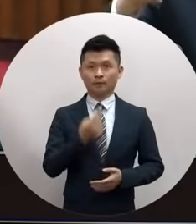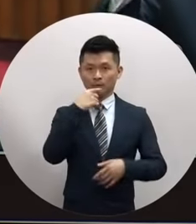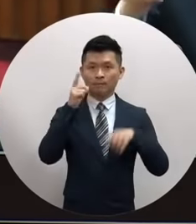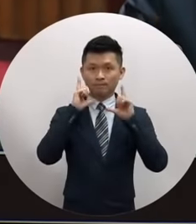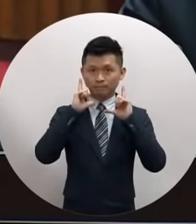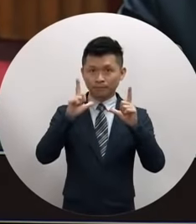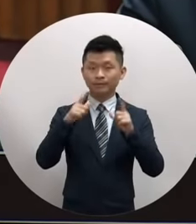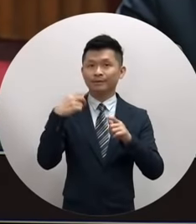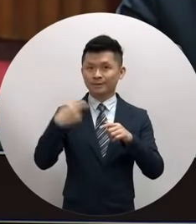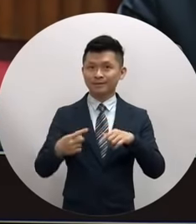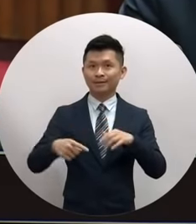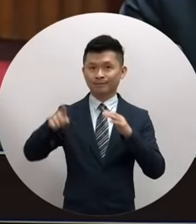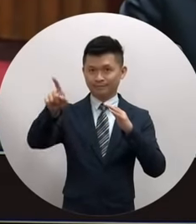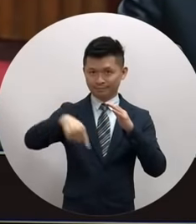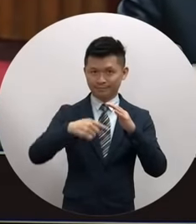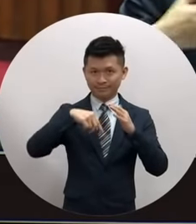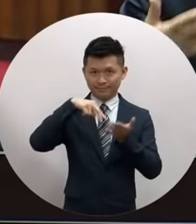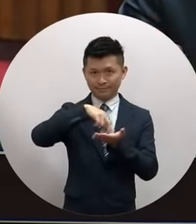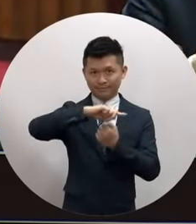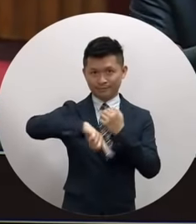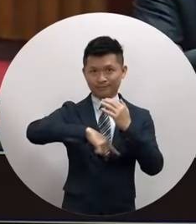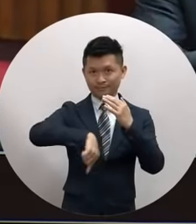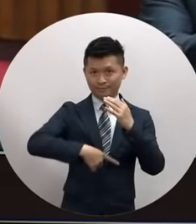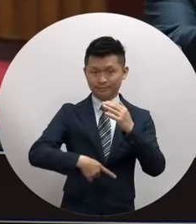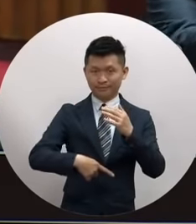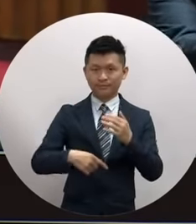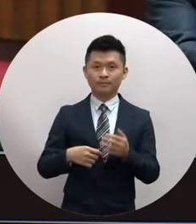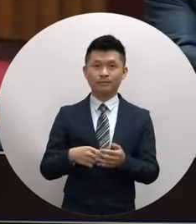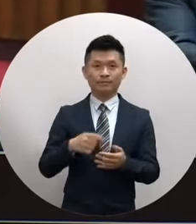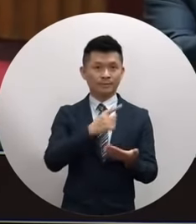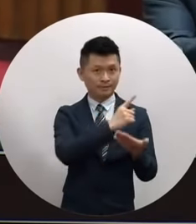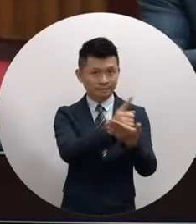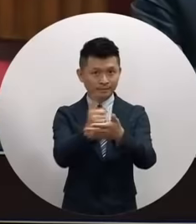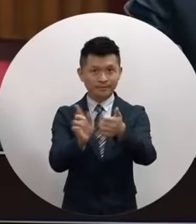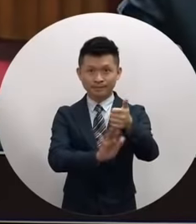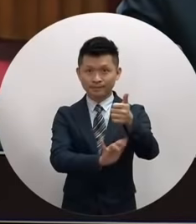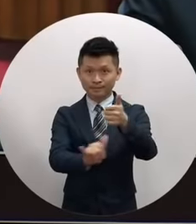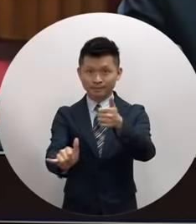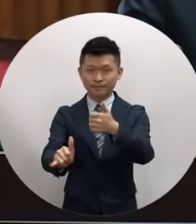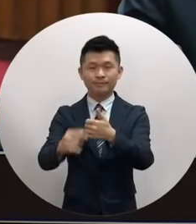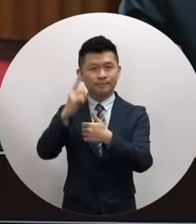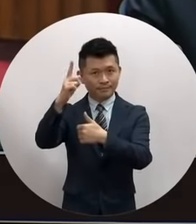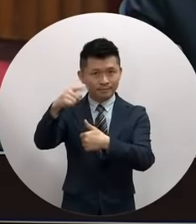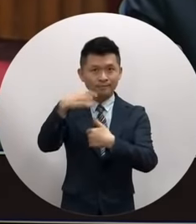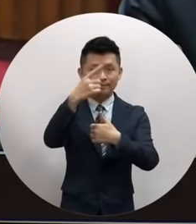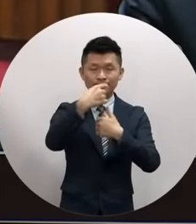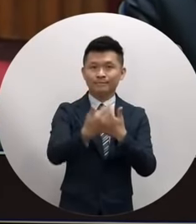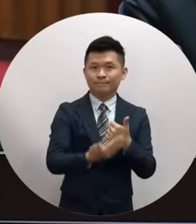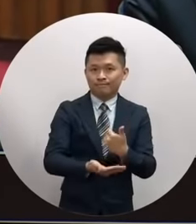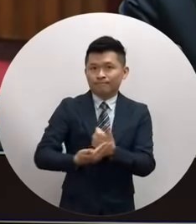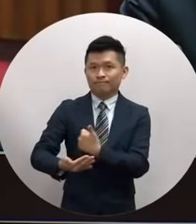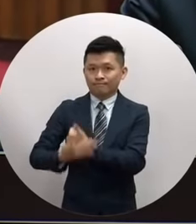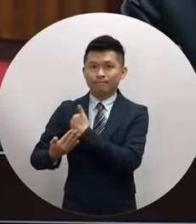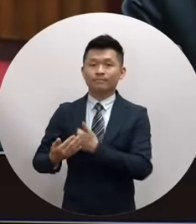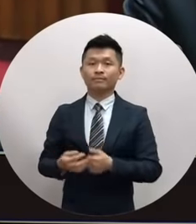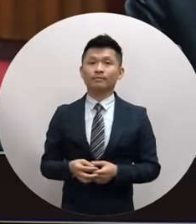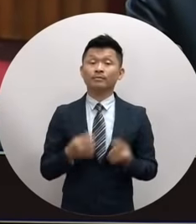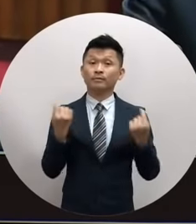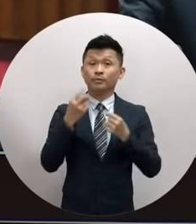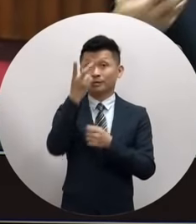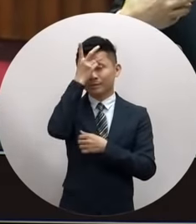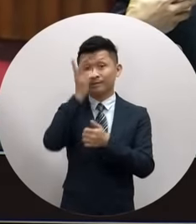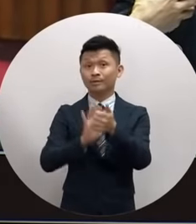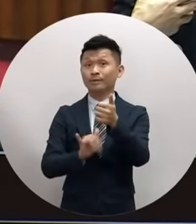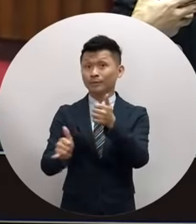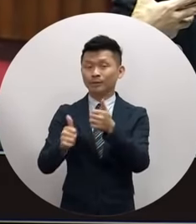再来到立法院的时候，陈贵院各位委员很多的指导支持，包括像我们曾